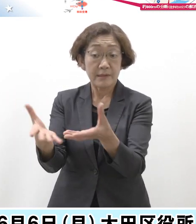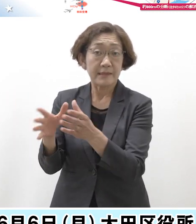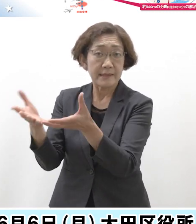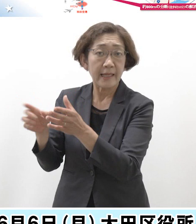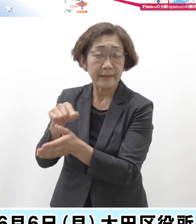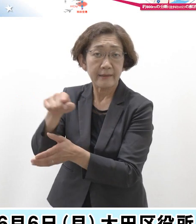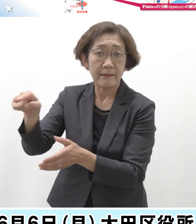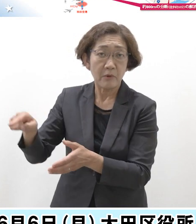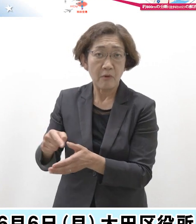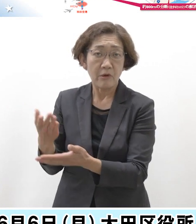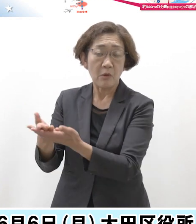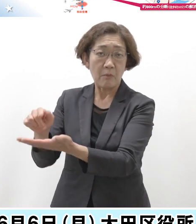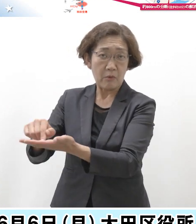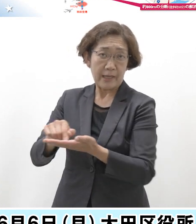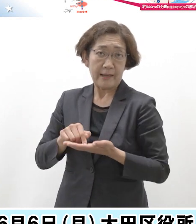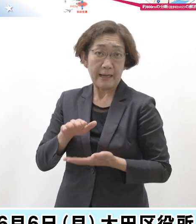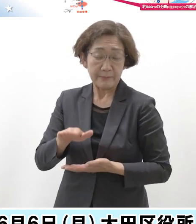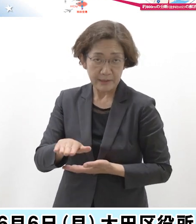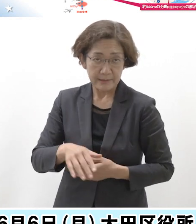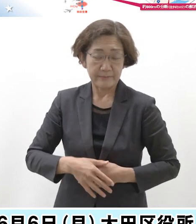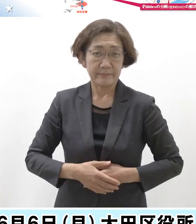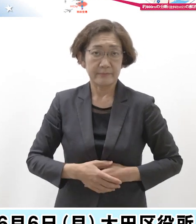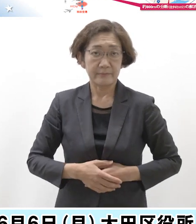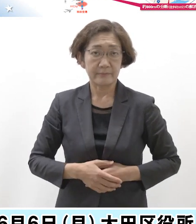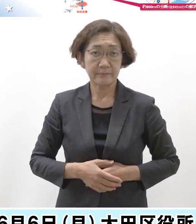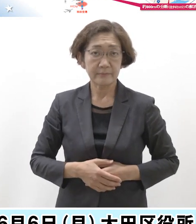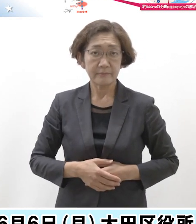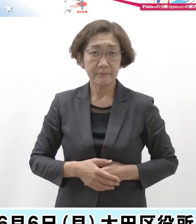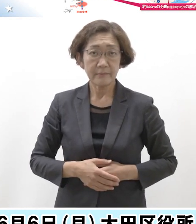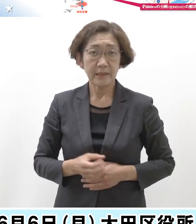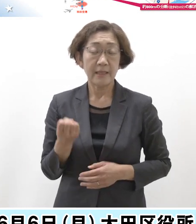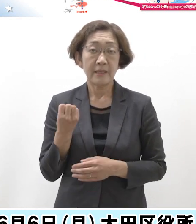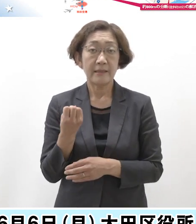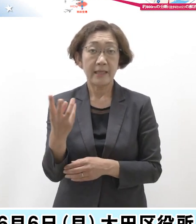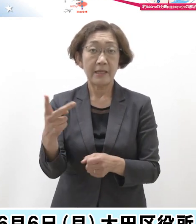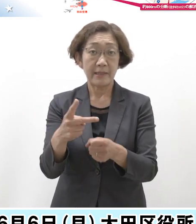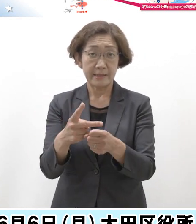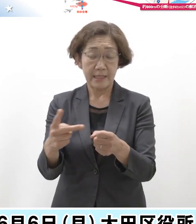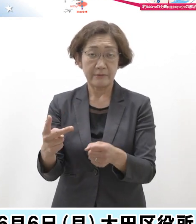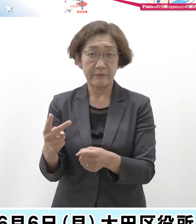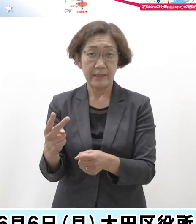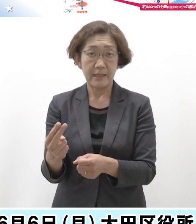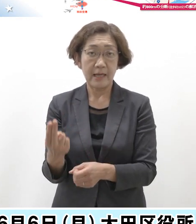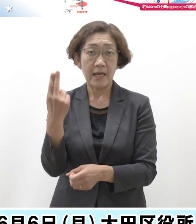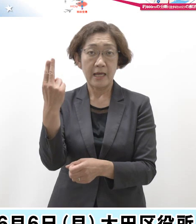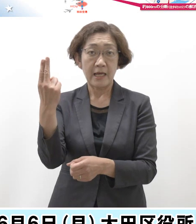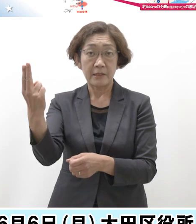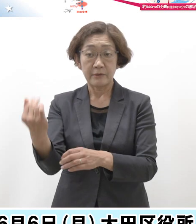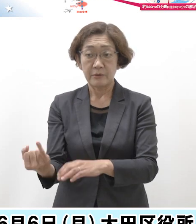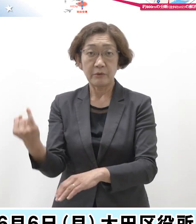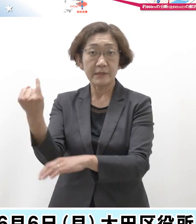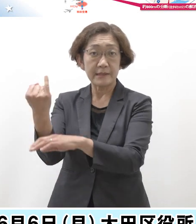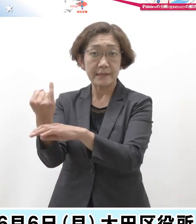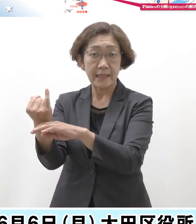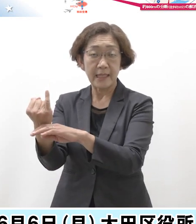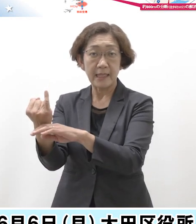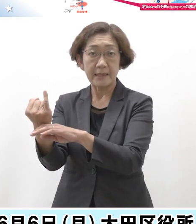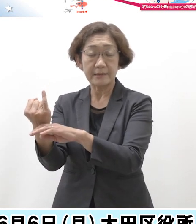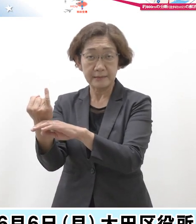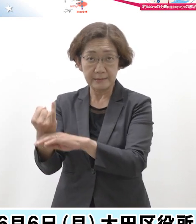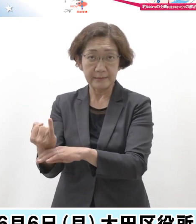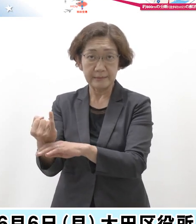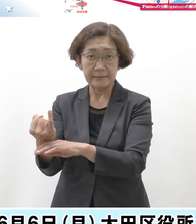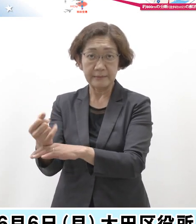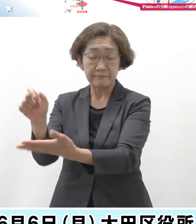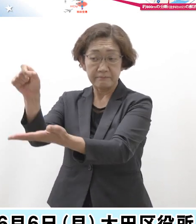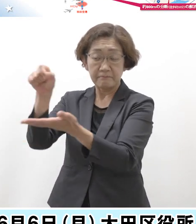路線であります。令和2年からは、都知事から設置の提案がありました